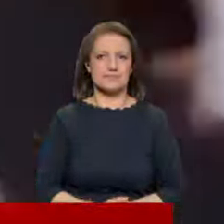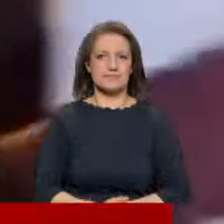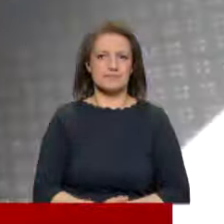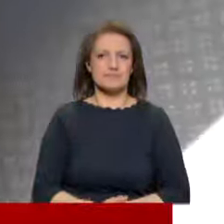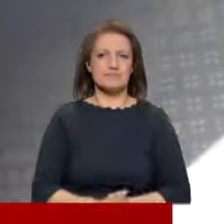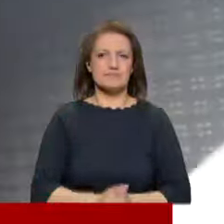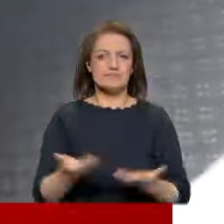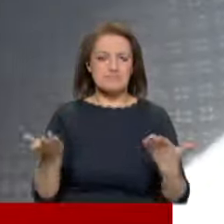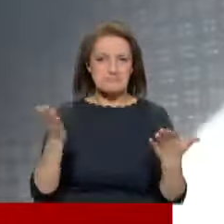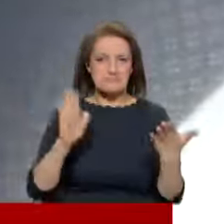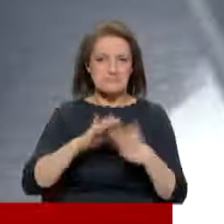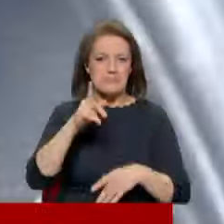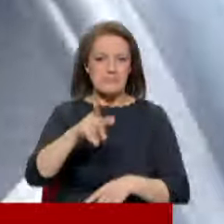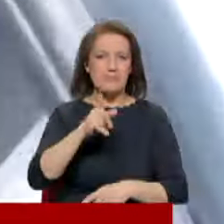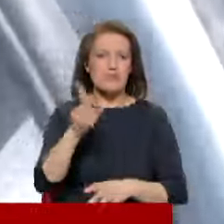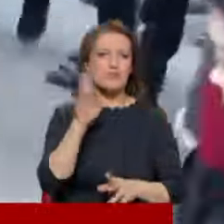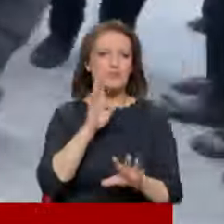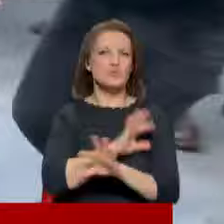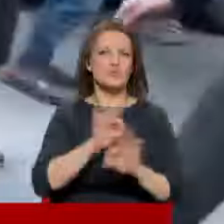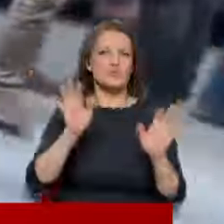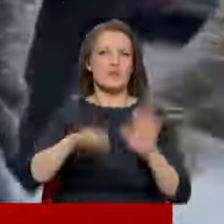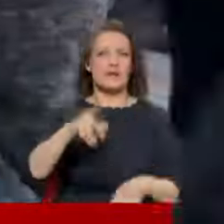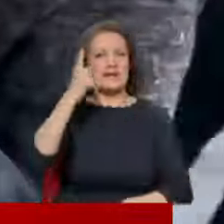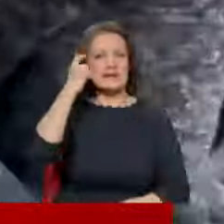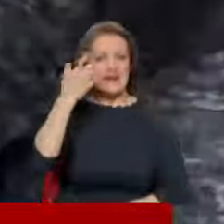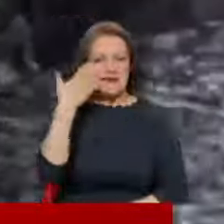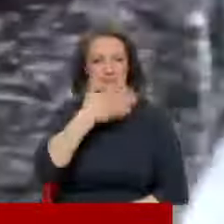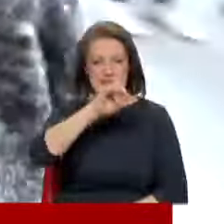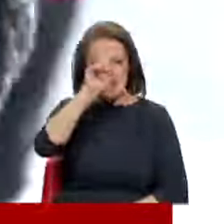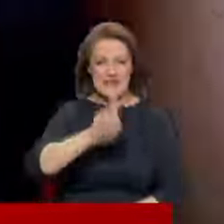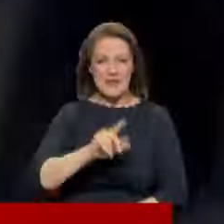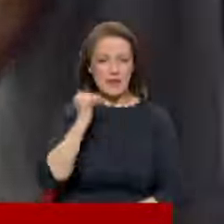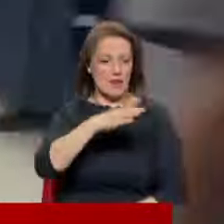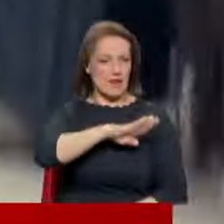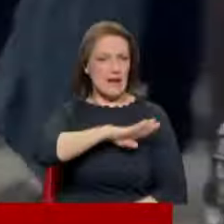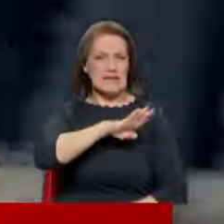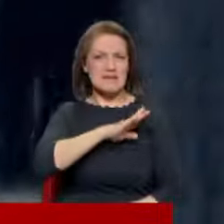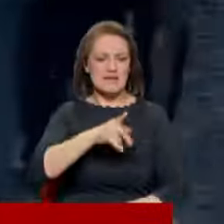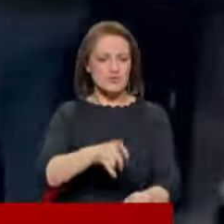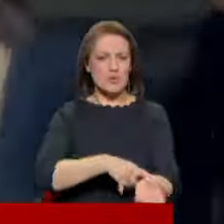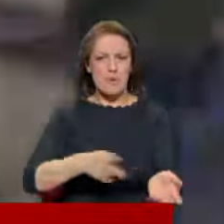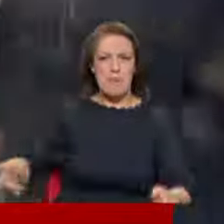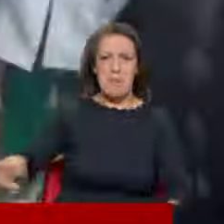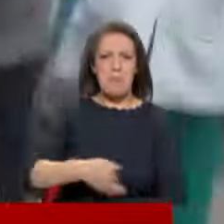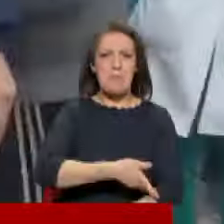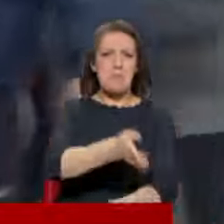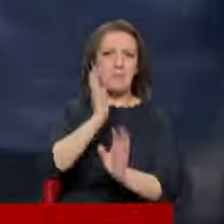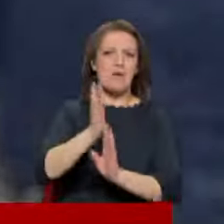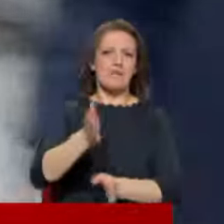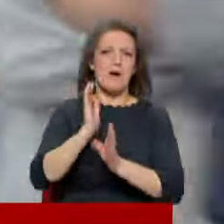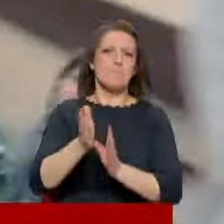Ateşkes çabaları sonuçsuz kaldı. İsrail, Ramazan'ın ilk günü Gazze'de soykırma devam etti.